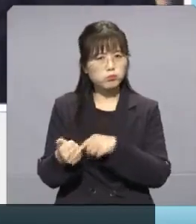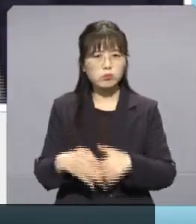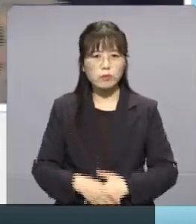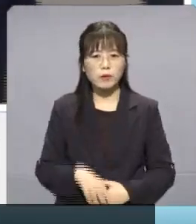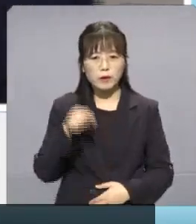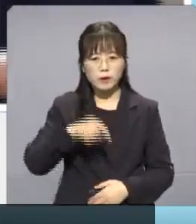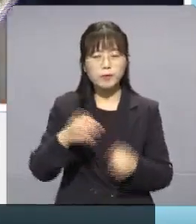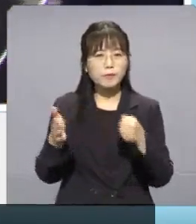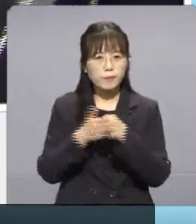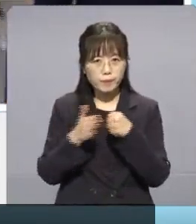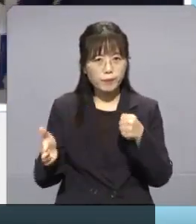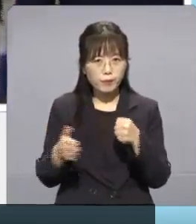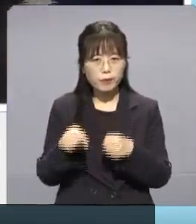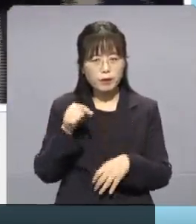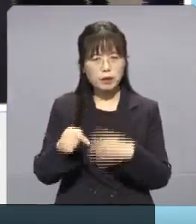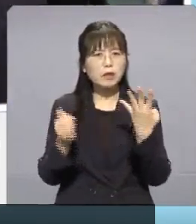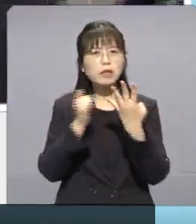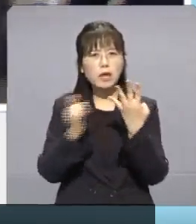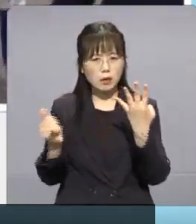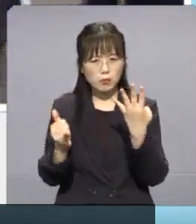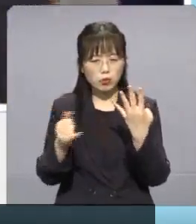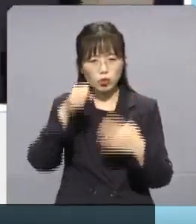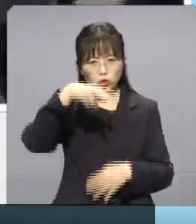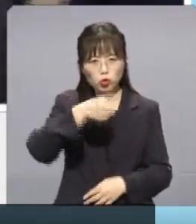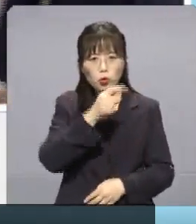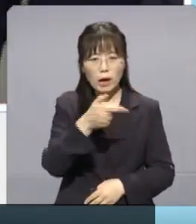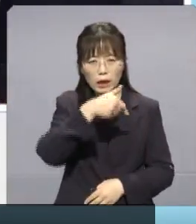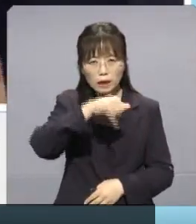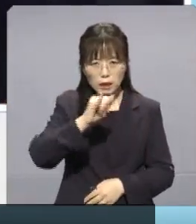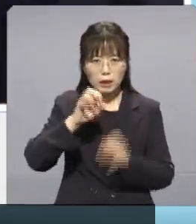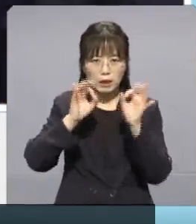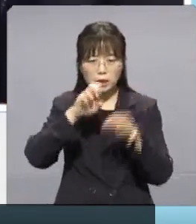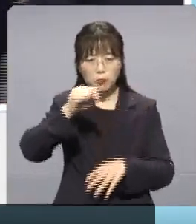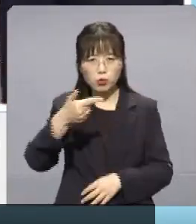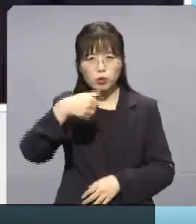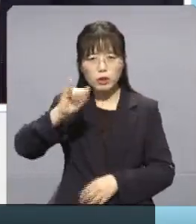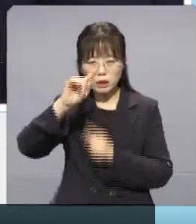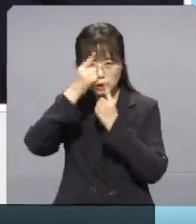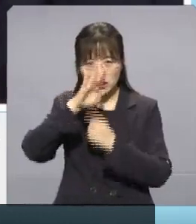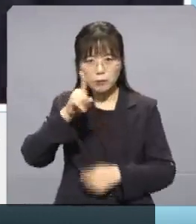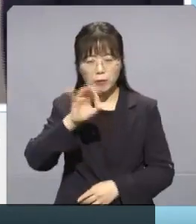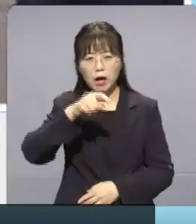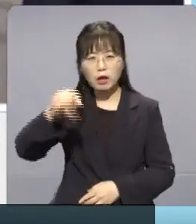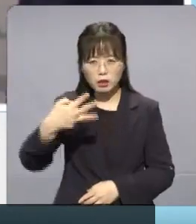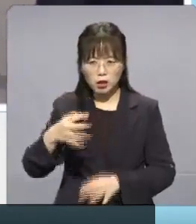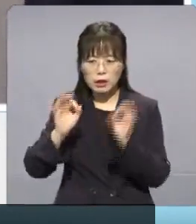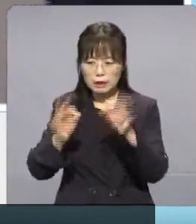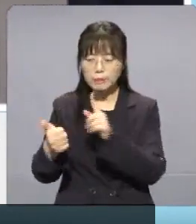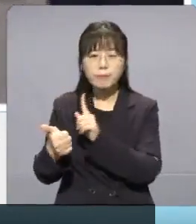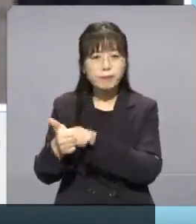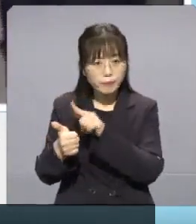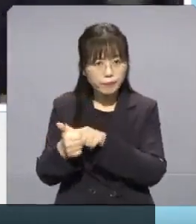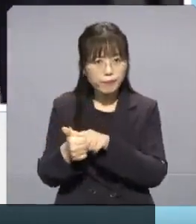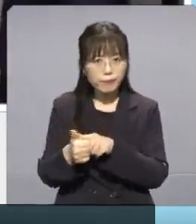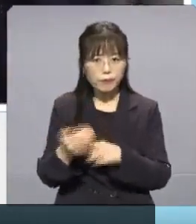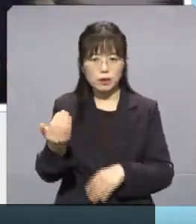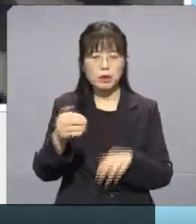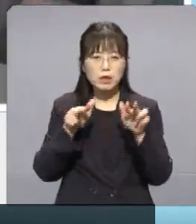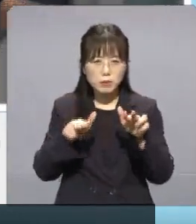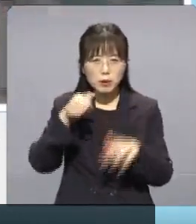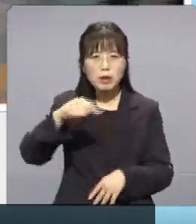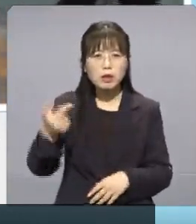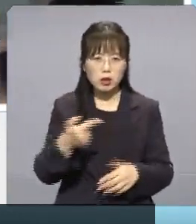그래서 그네 분 그러니까 유한기 김문기 이병철 다음에 다이 김모씨 그리고 이번에이 전